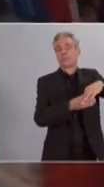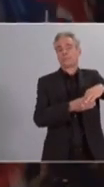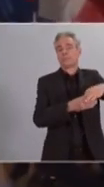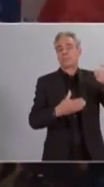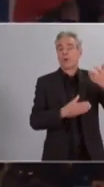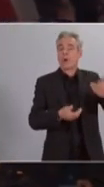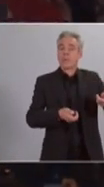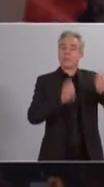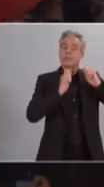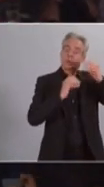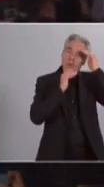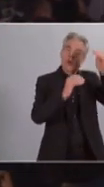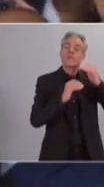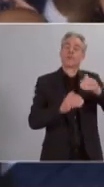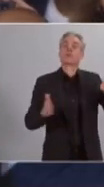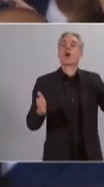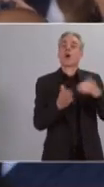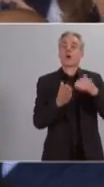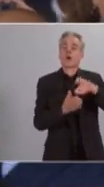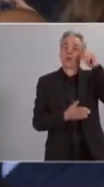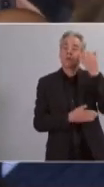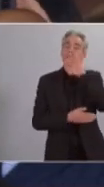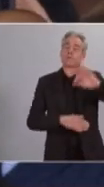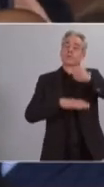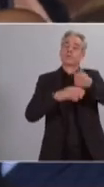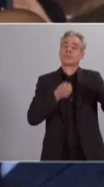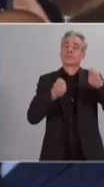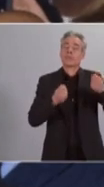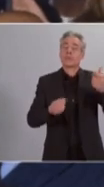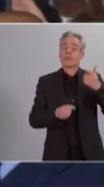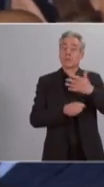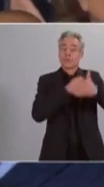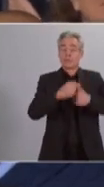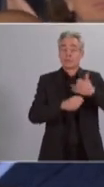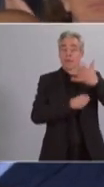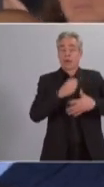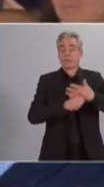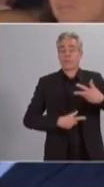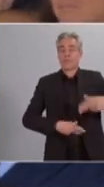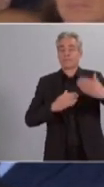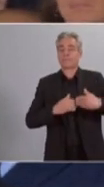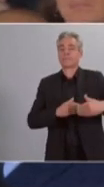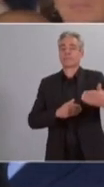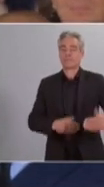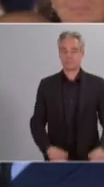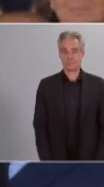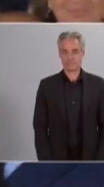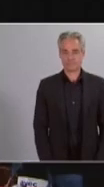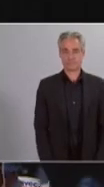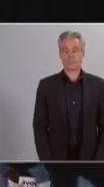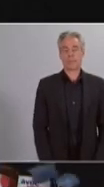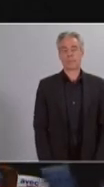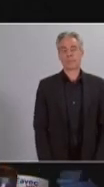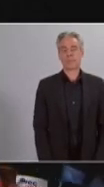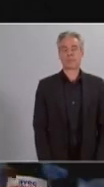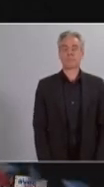Luvras, kad viņš svinēja savu pirmo uzvaru. Un vakarā Macrons solīja, ka nākamie 5 gadi viņa amatā